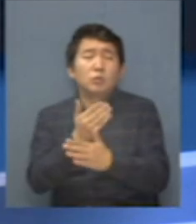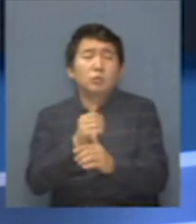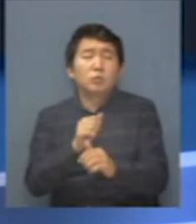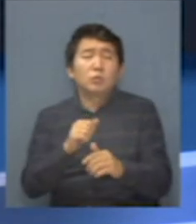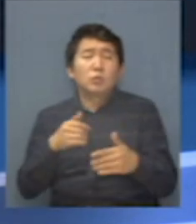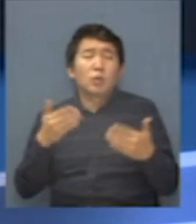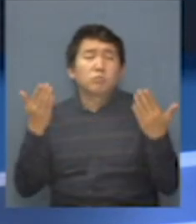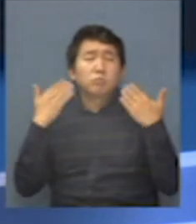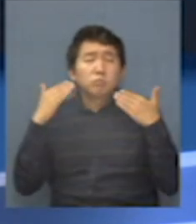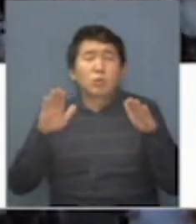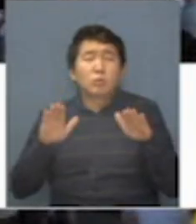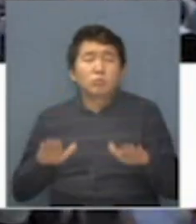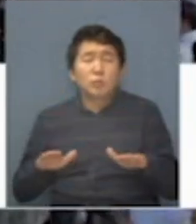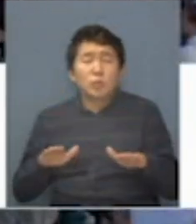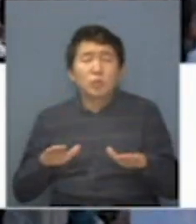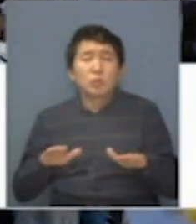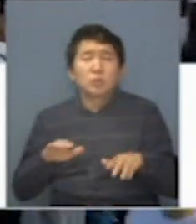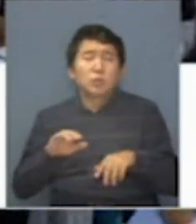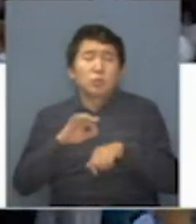«Вайт-пати».